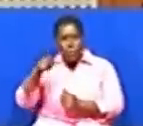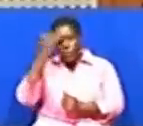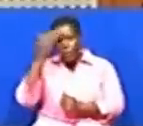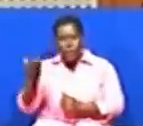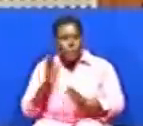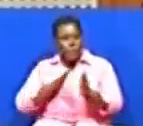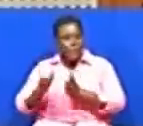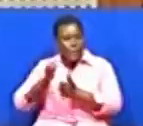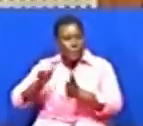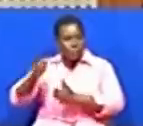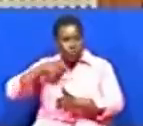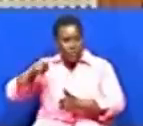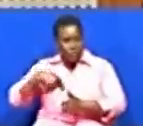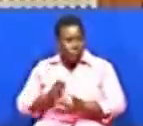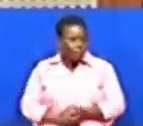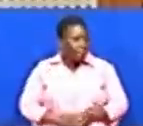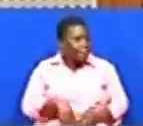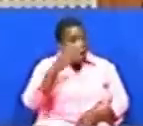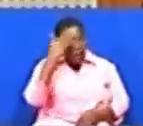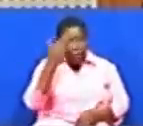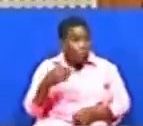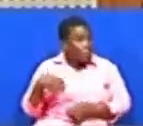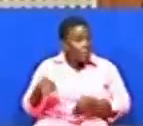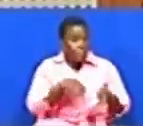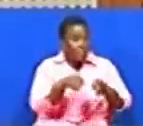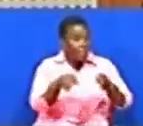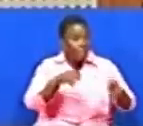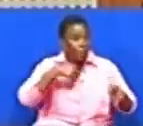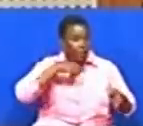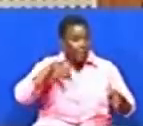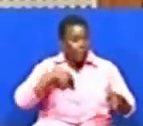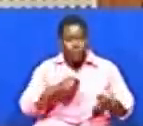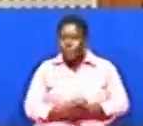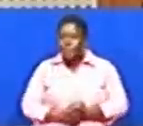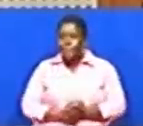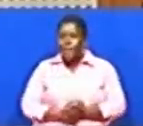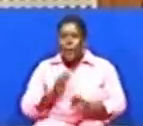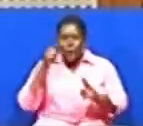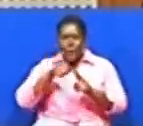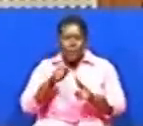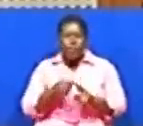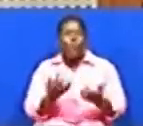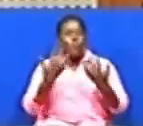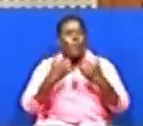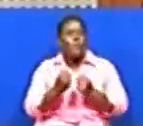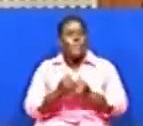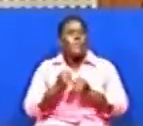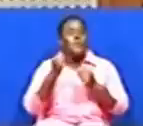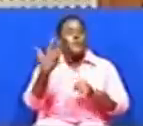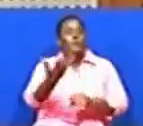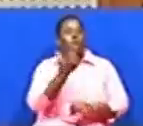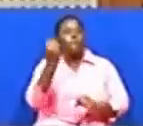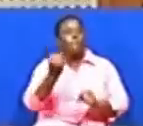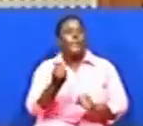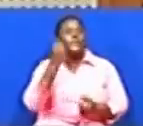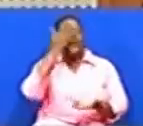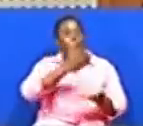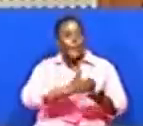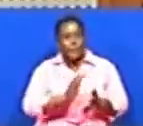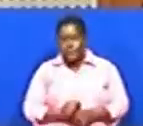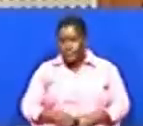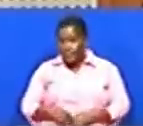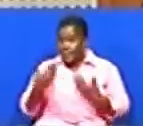wananchi pengine hawaelewi taratibu zetu, hawaelewi mifumo yetu ili waweze kupata